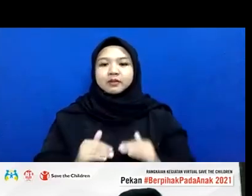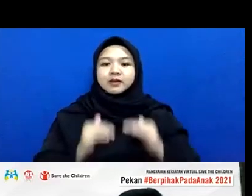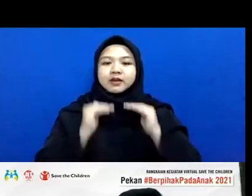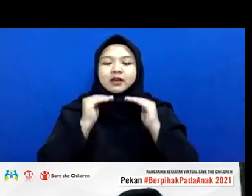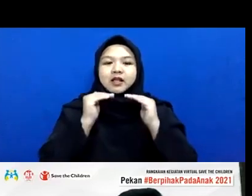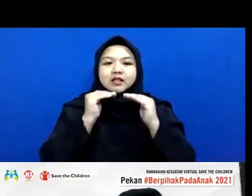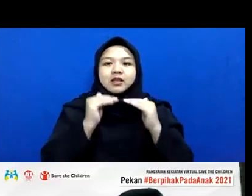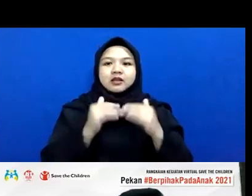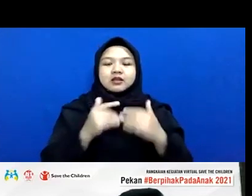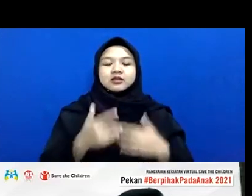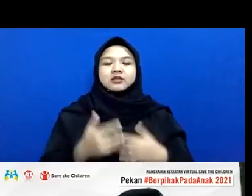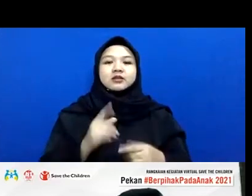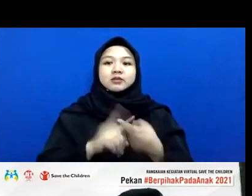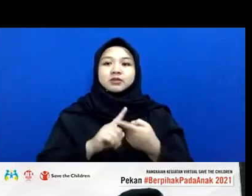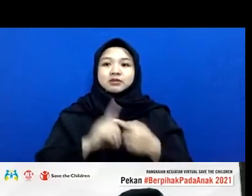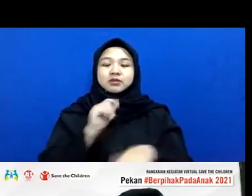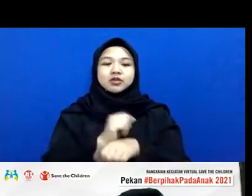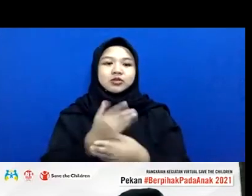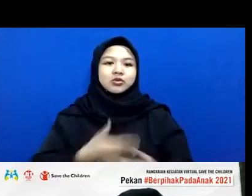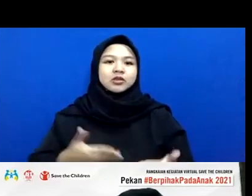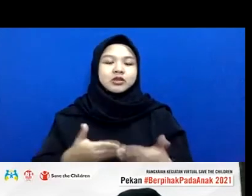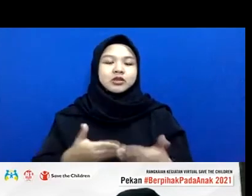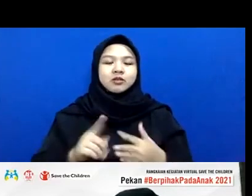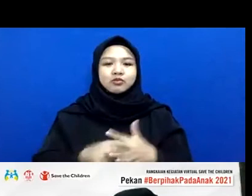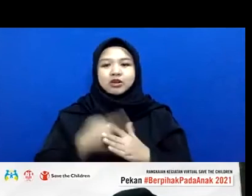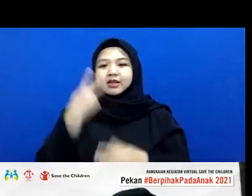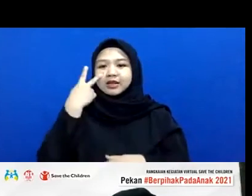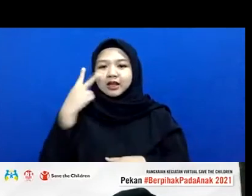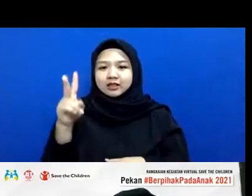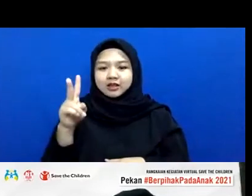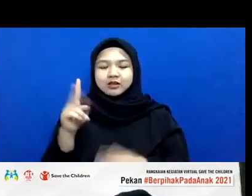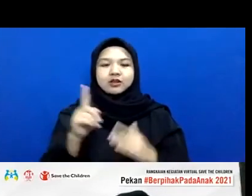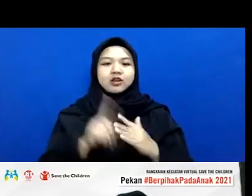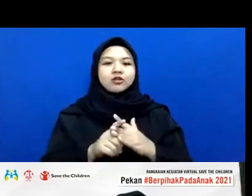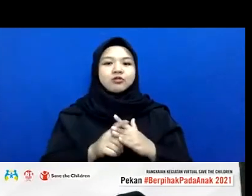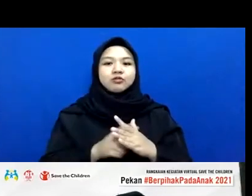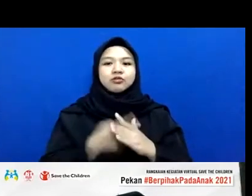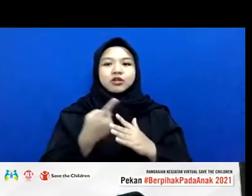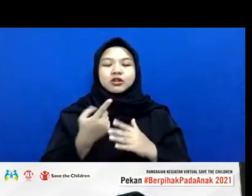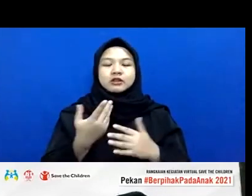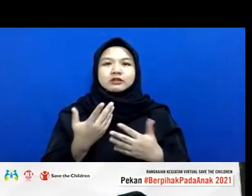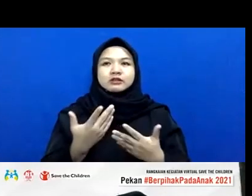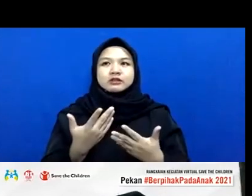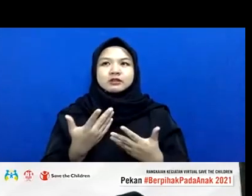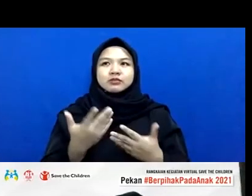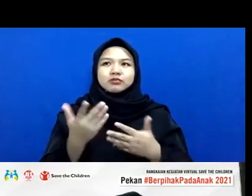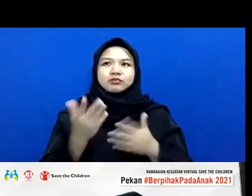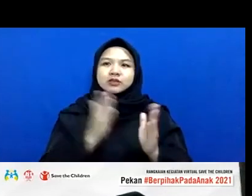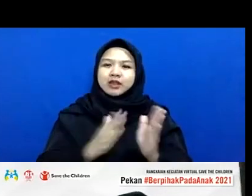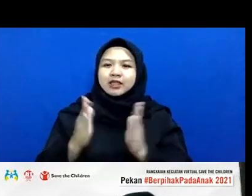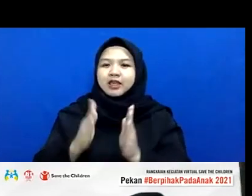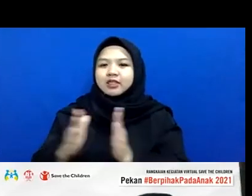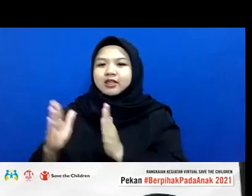peningkatan tone Peksos sudah mulai terlihat dan mulai bukan berarti yang sebelum nggak tertata, enggak,